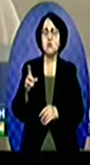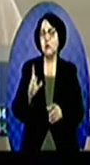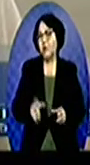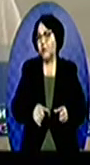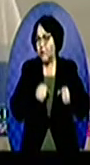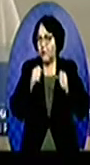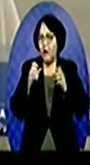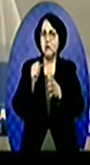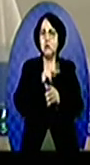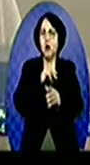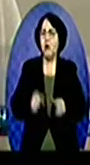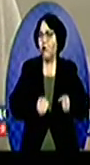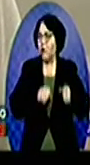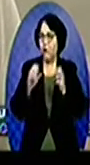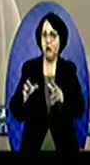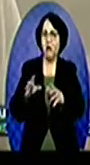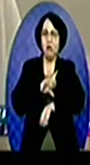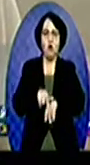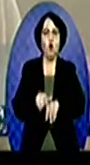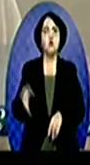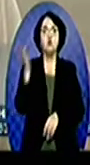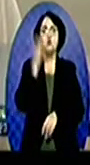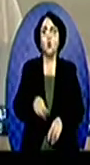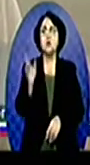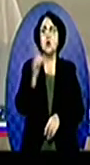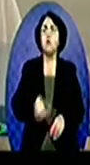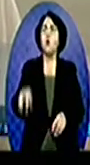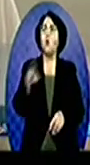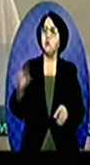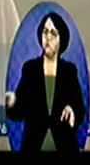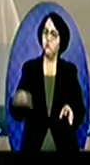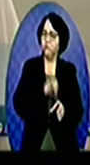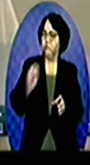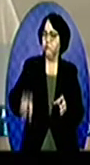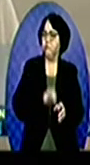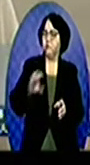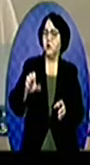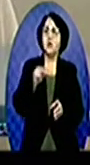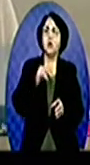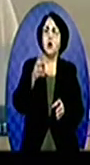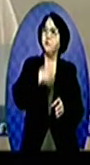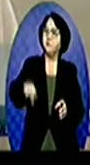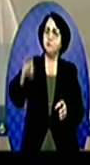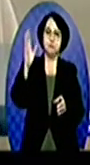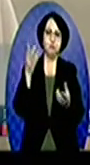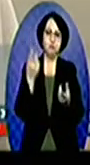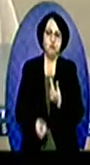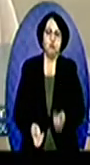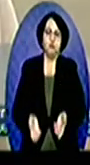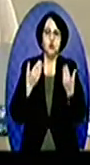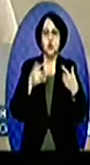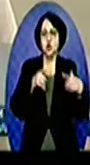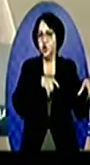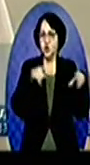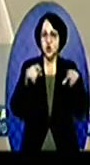одоо шууд замын үдэр шилжүүлэн ачид цаг хэмнэдэг. Ингэснээр бол ачаад юу чингэлэгтэй ачаа тээвэр бол